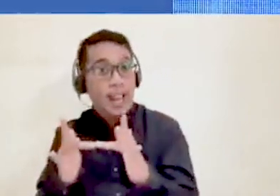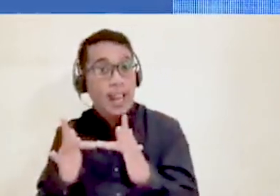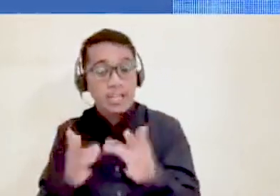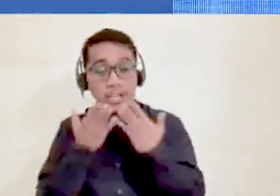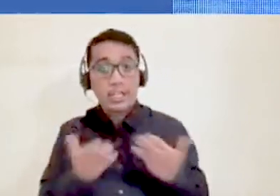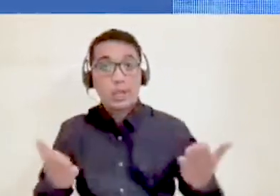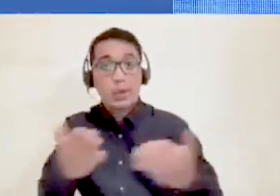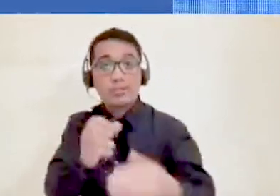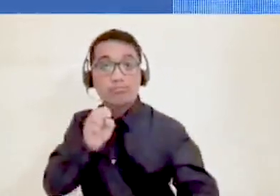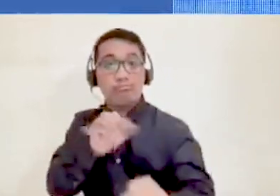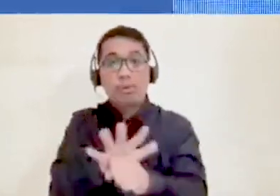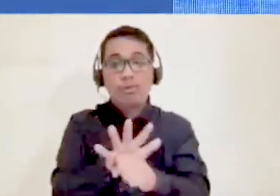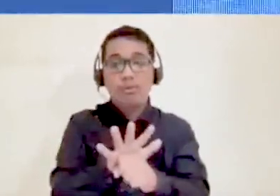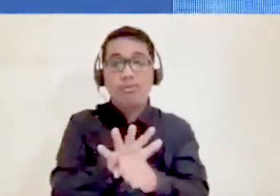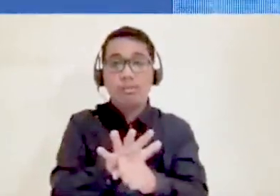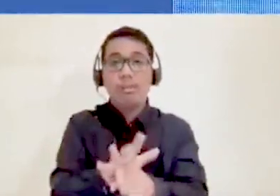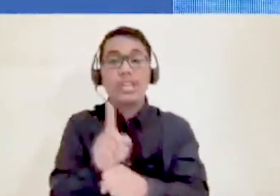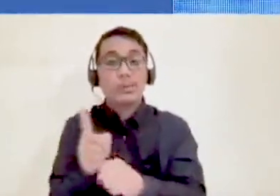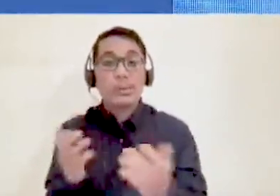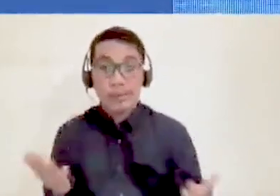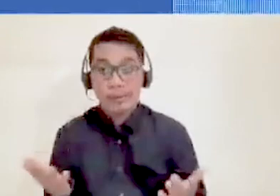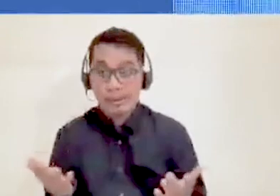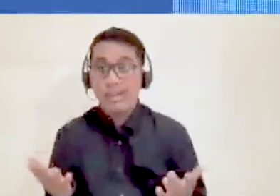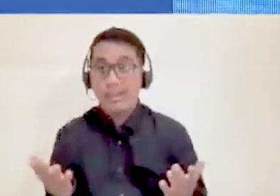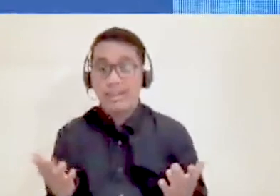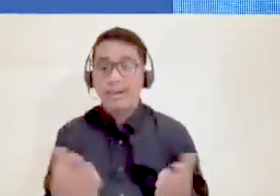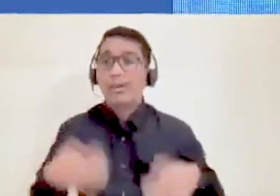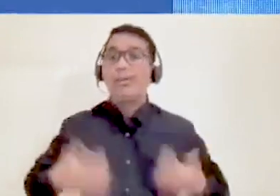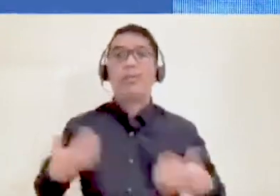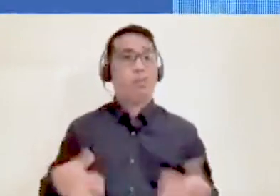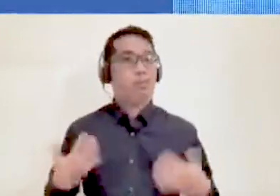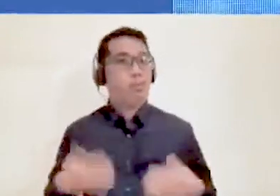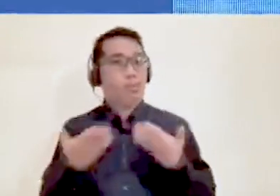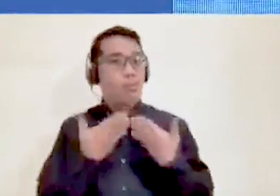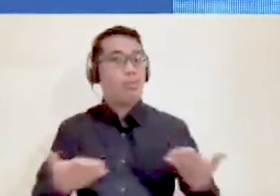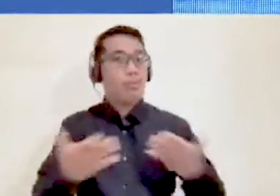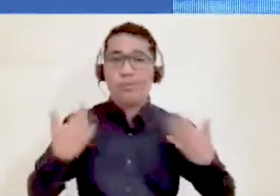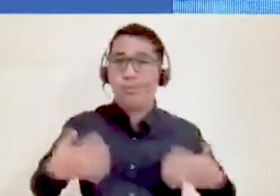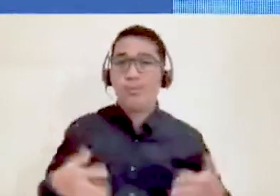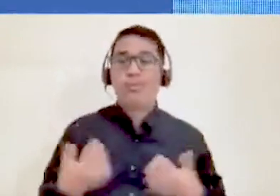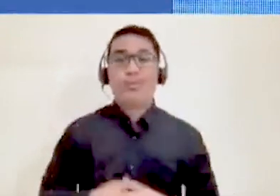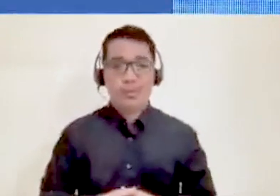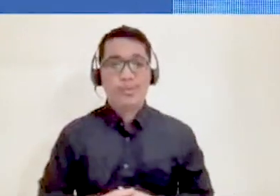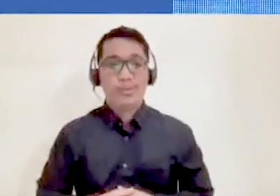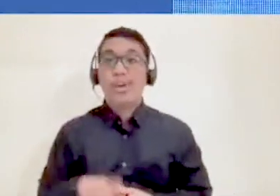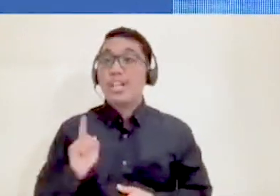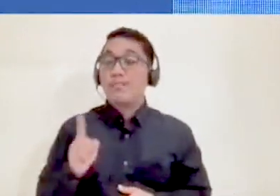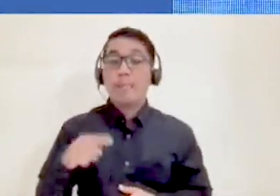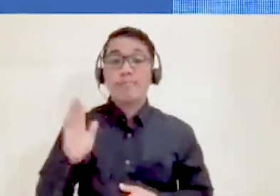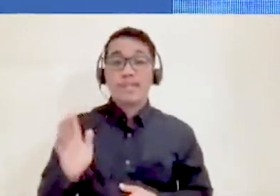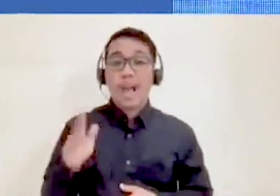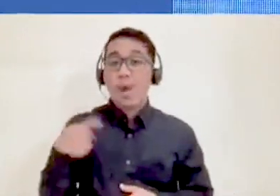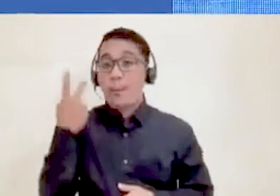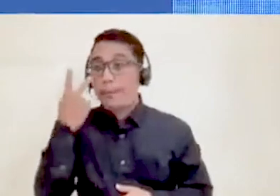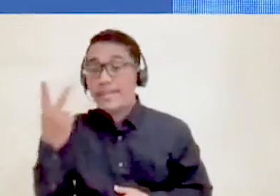pandemic of it 19 adalah sesuatu yang luar biasa Hai karena Ketika kita melihat